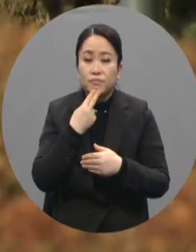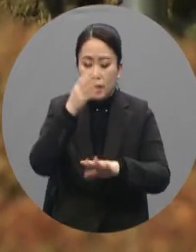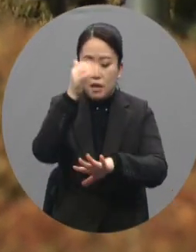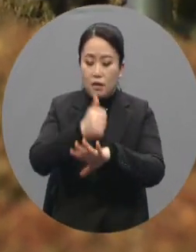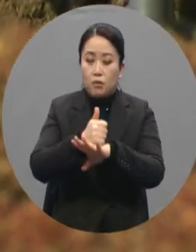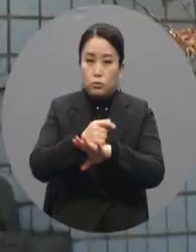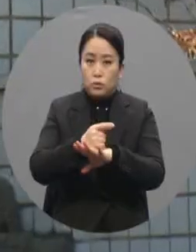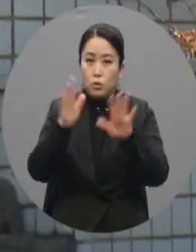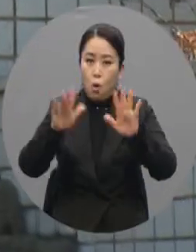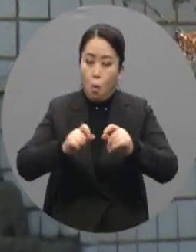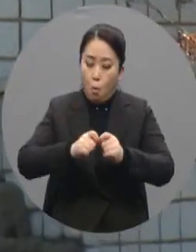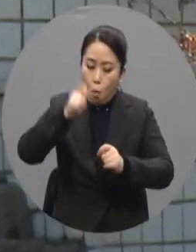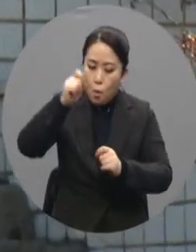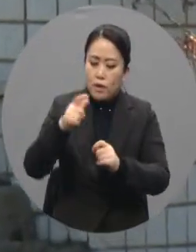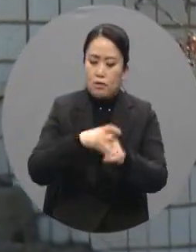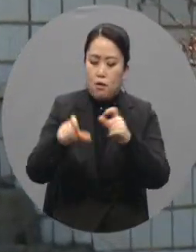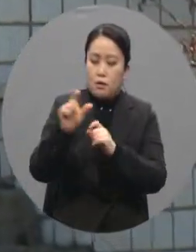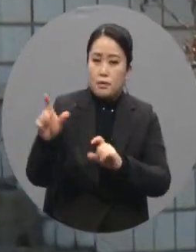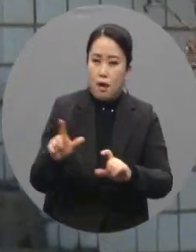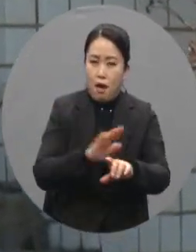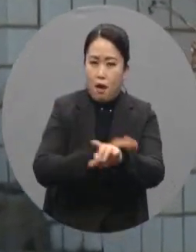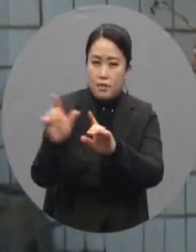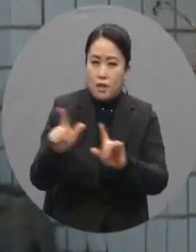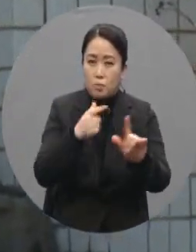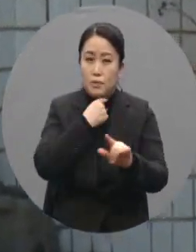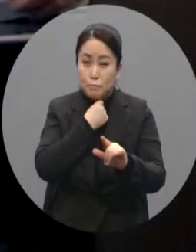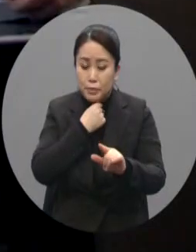부산에서 오래 더 잘 살고 싶은 우리가